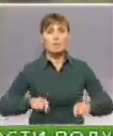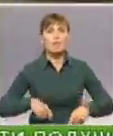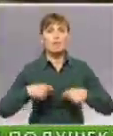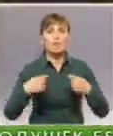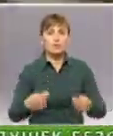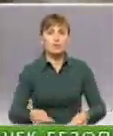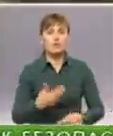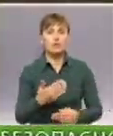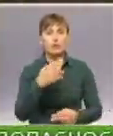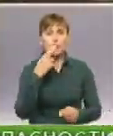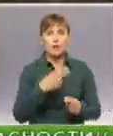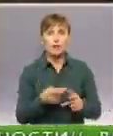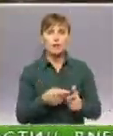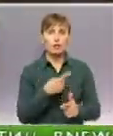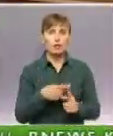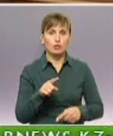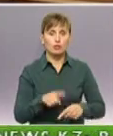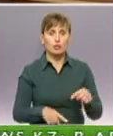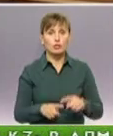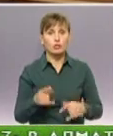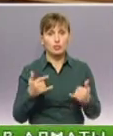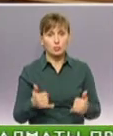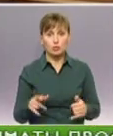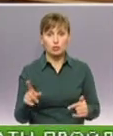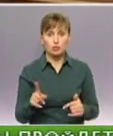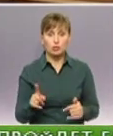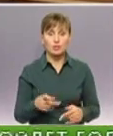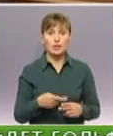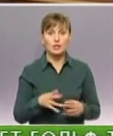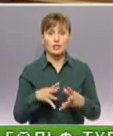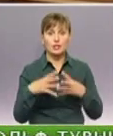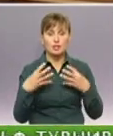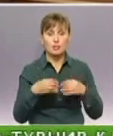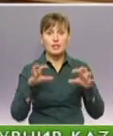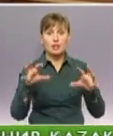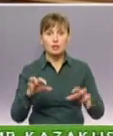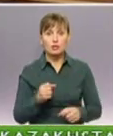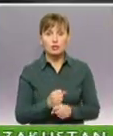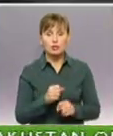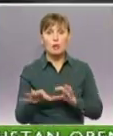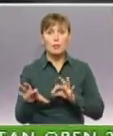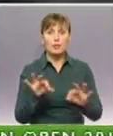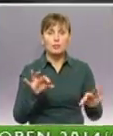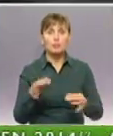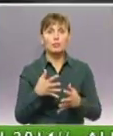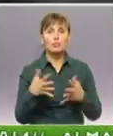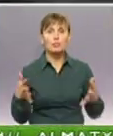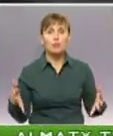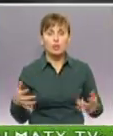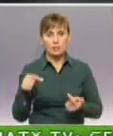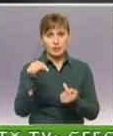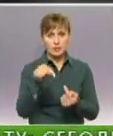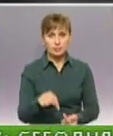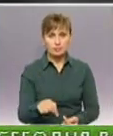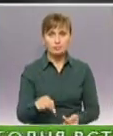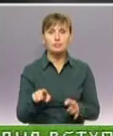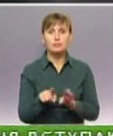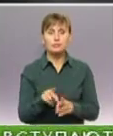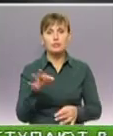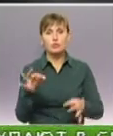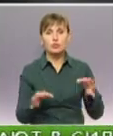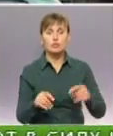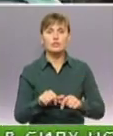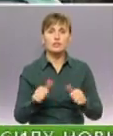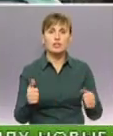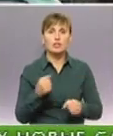под опеку его брата или родственника. Теперь, чтобы привить семейные ценности молодоженам, подбирают более лояльные методы. Так при судах и в